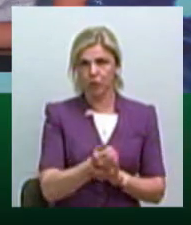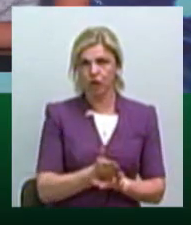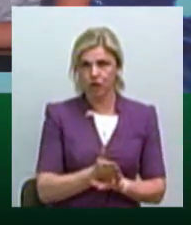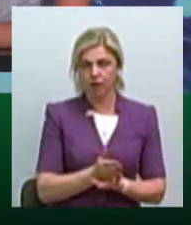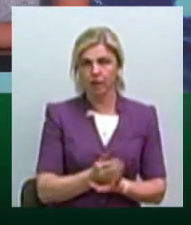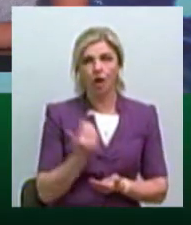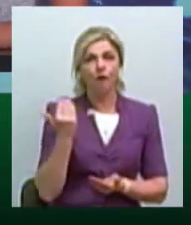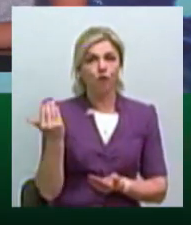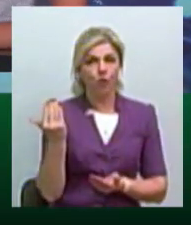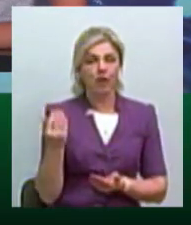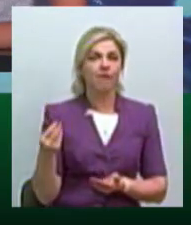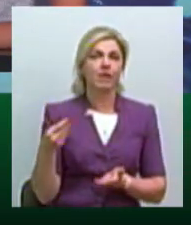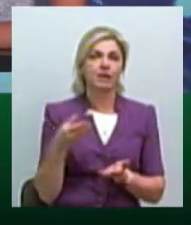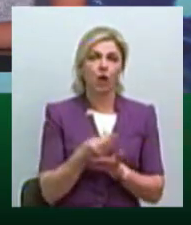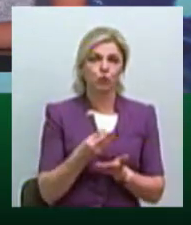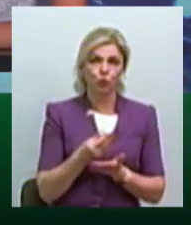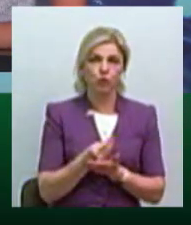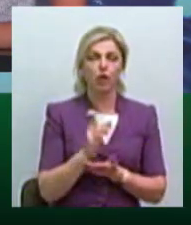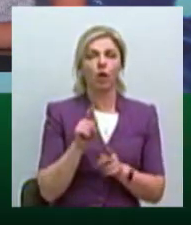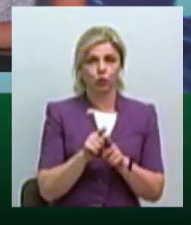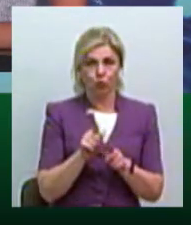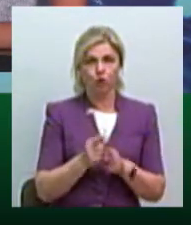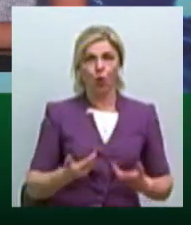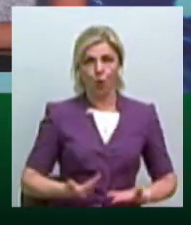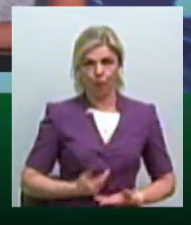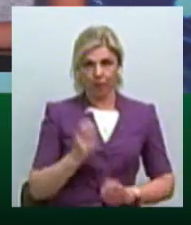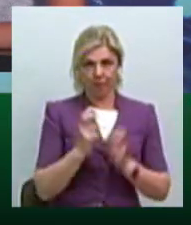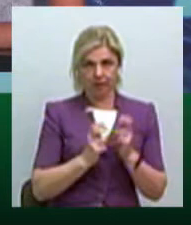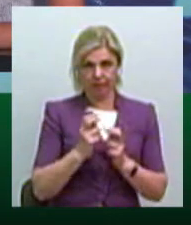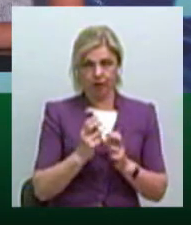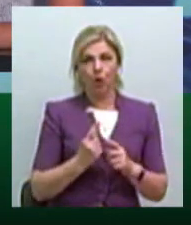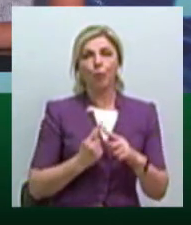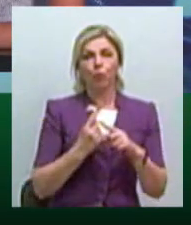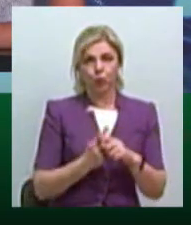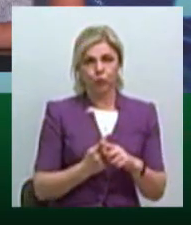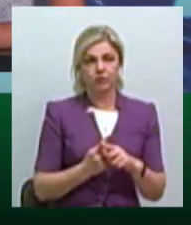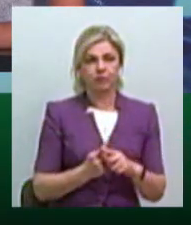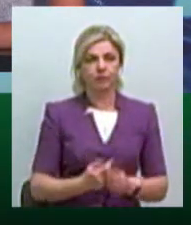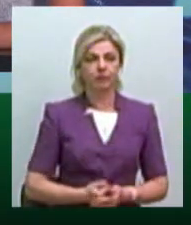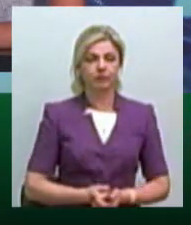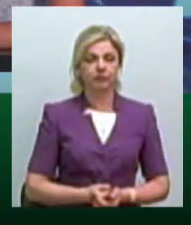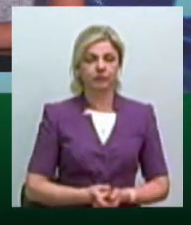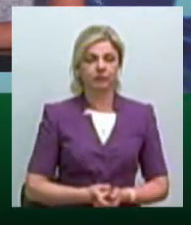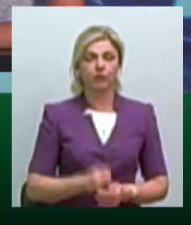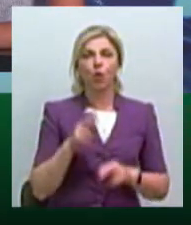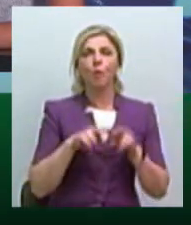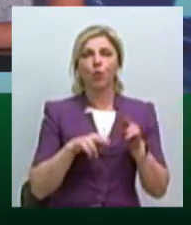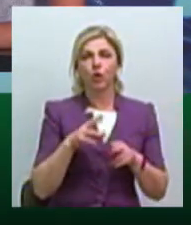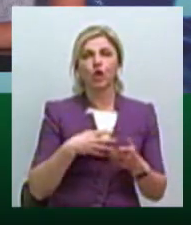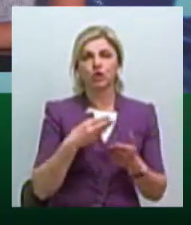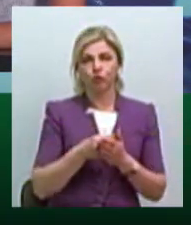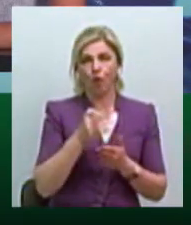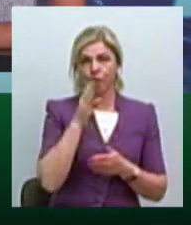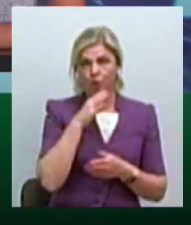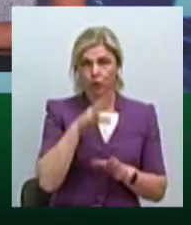Вони фінансують теж в комунальне підприємство, плюс, значить, будують свій водогін до кінець